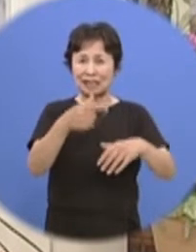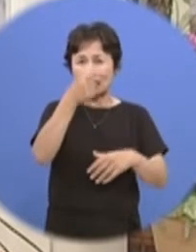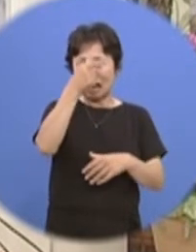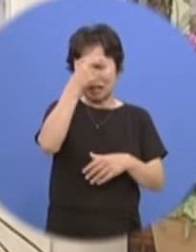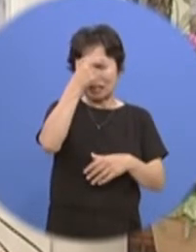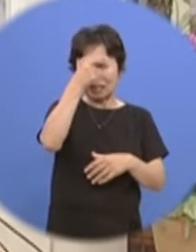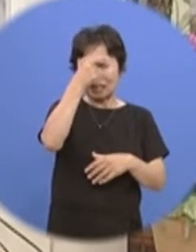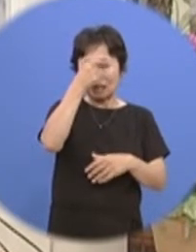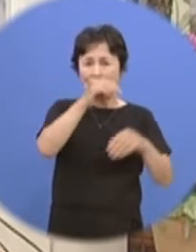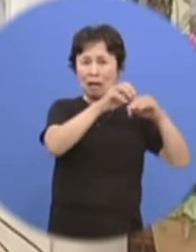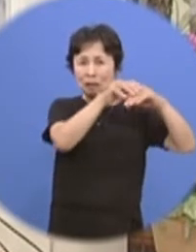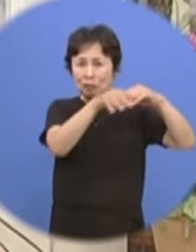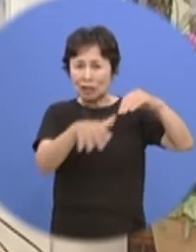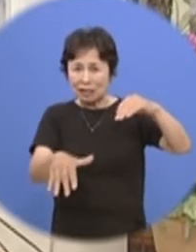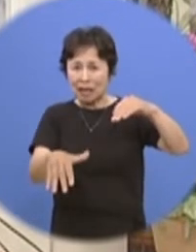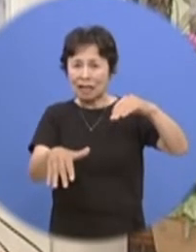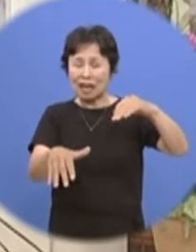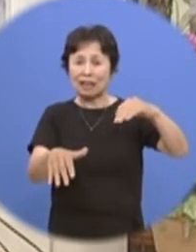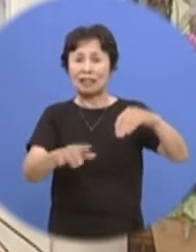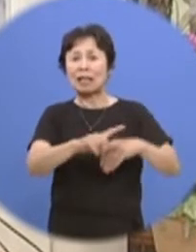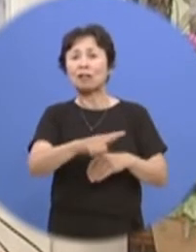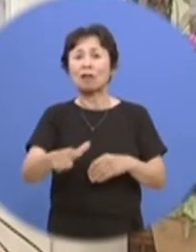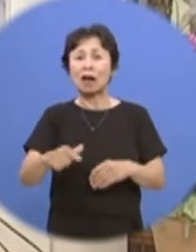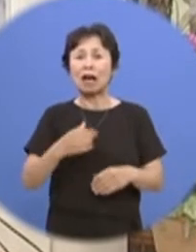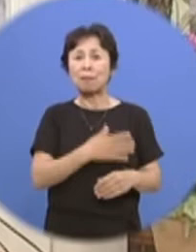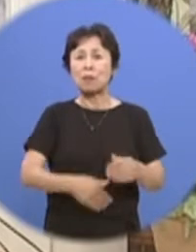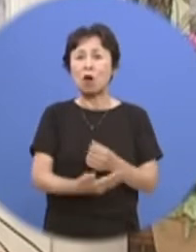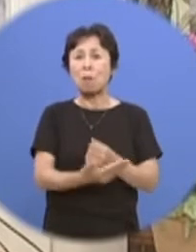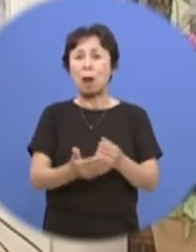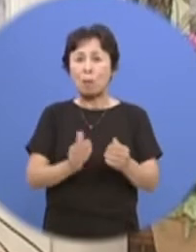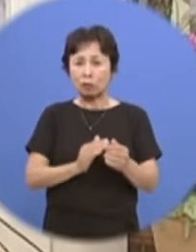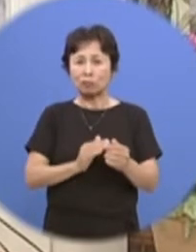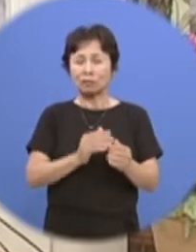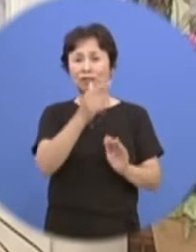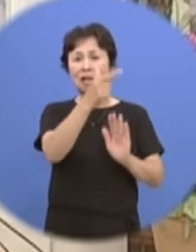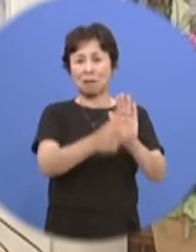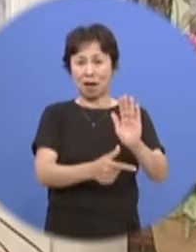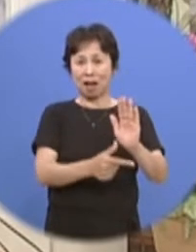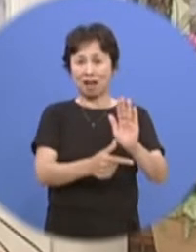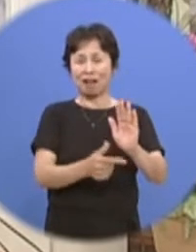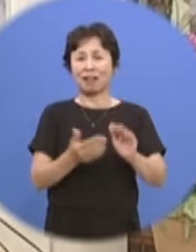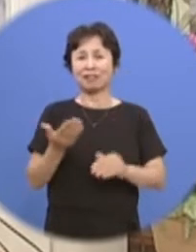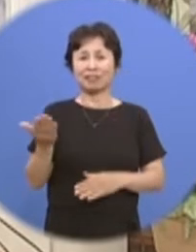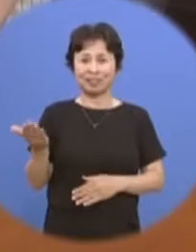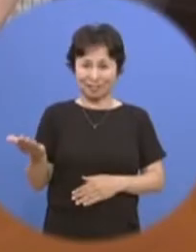テーマで、仁坂知事にお話を伺っています。ではご覧ください。